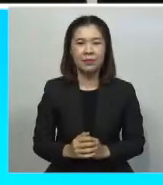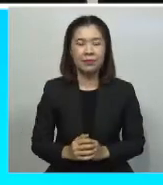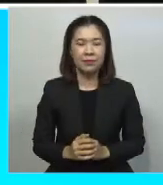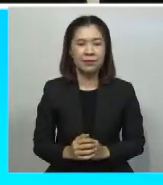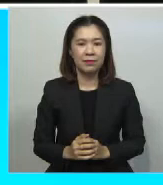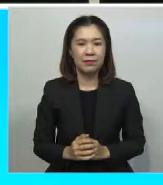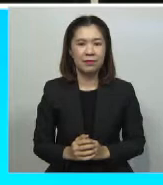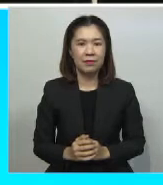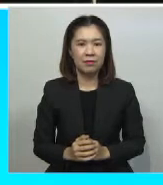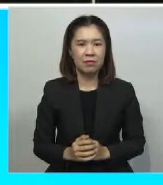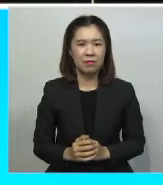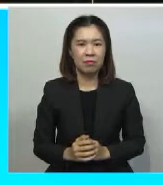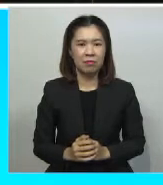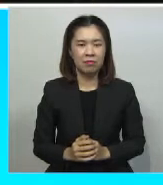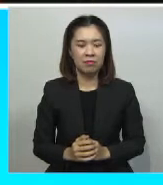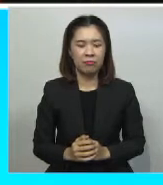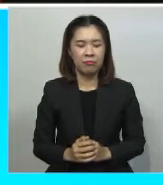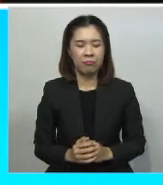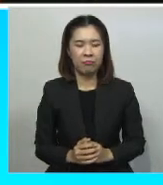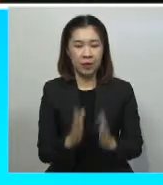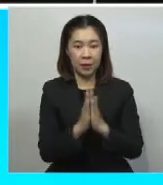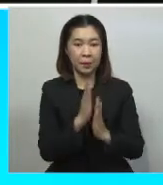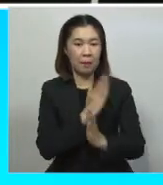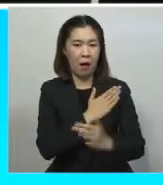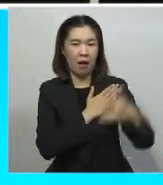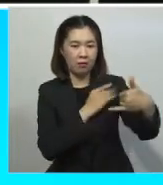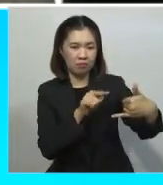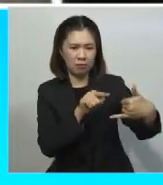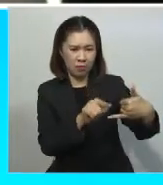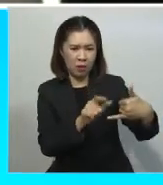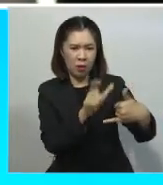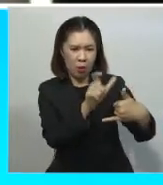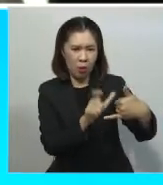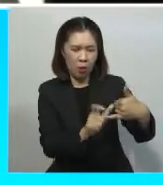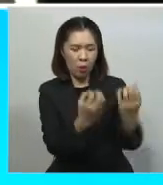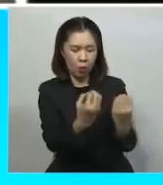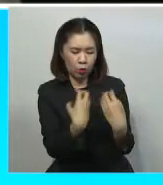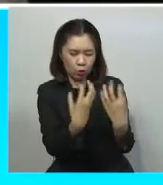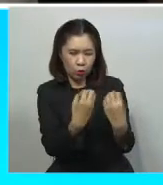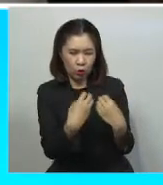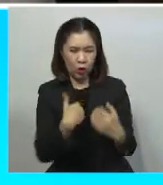การปฏิบัติตัวของท่านแหละครับครับสอนธรรมะสอนให้คนเป็นคนดีครับ